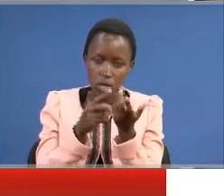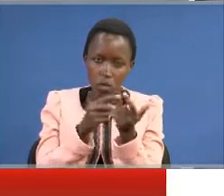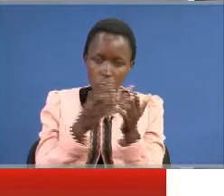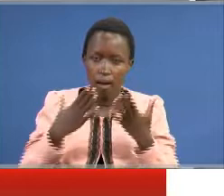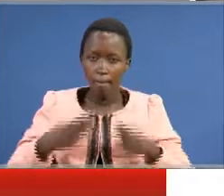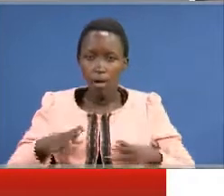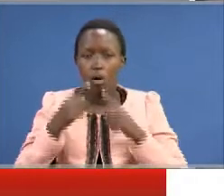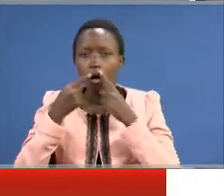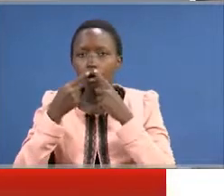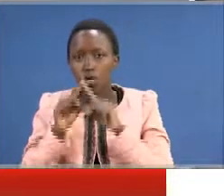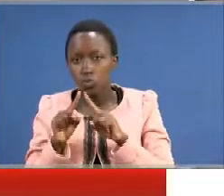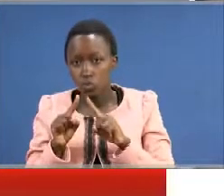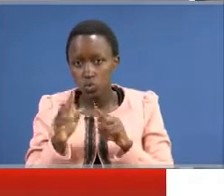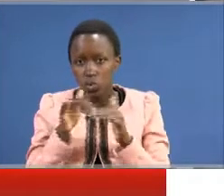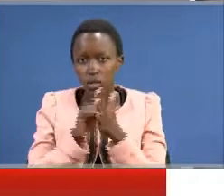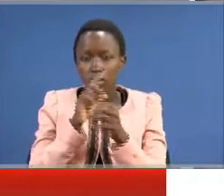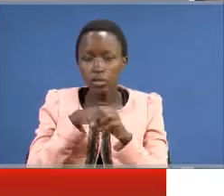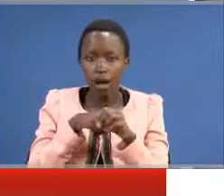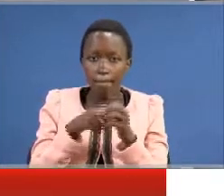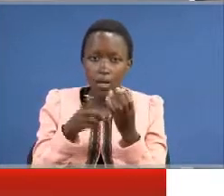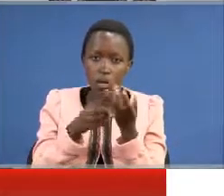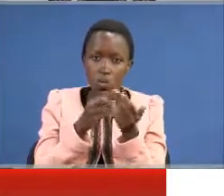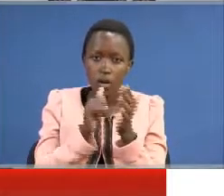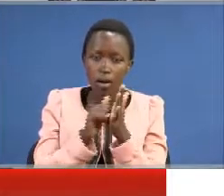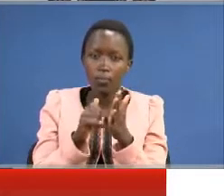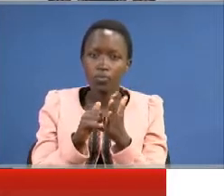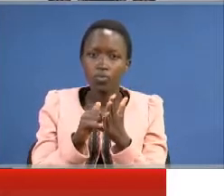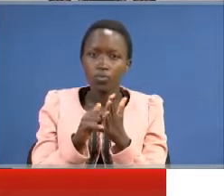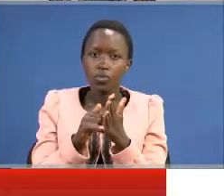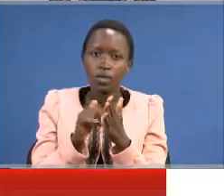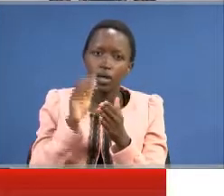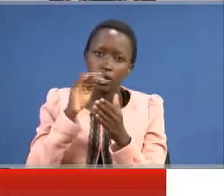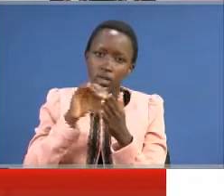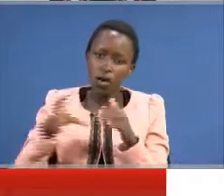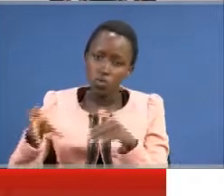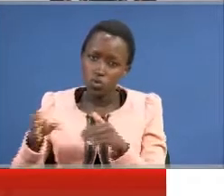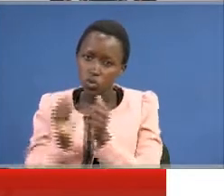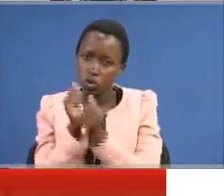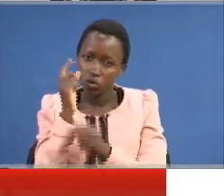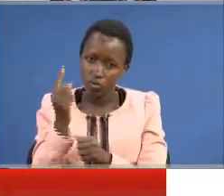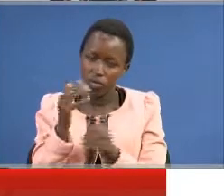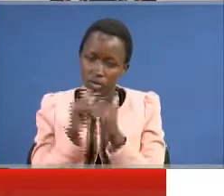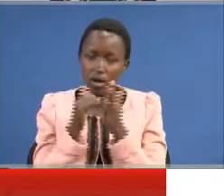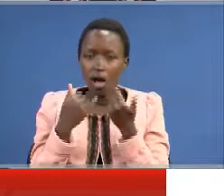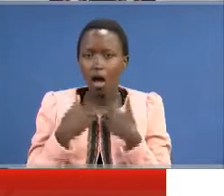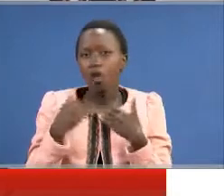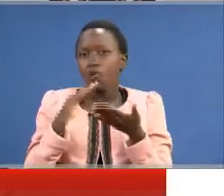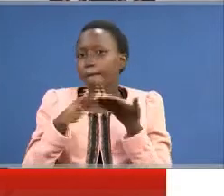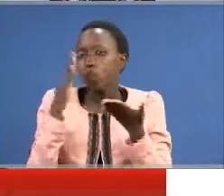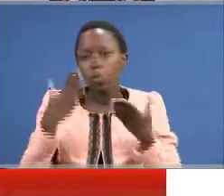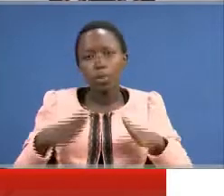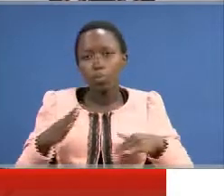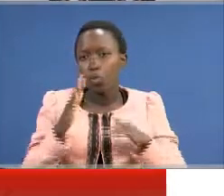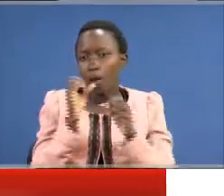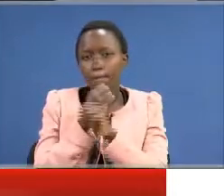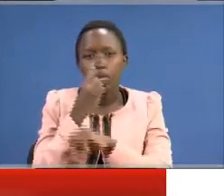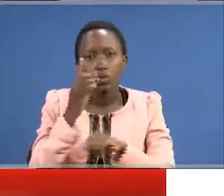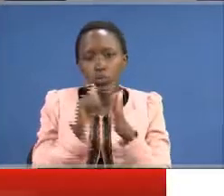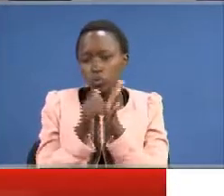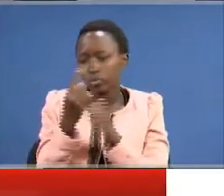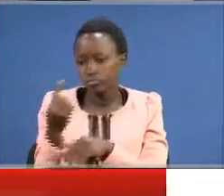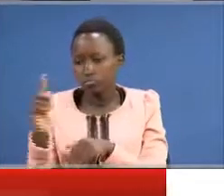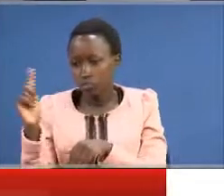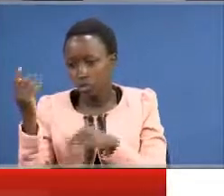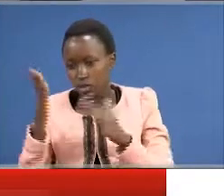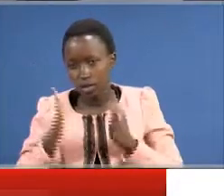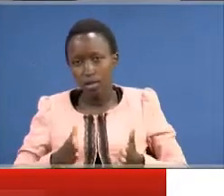watu zimetangaza kuwa muda kwa hesabu watu utaongezewa saa hasa katika kaunti 11 zilizo na idadi kubwa ya watu ili kuhakikisha kuwa kila